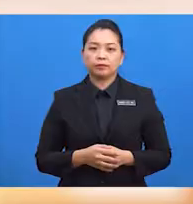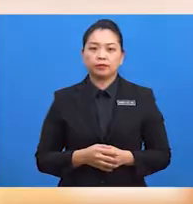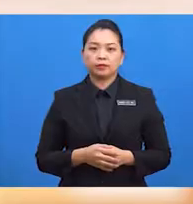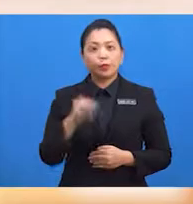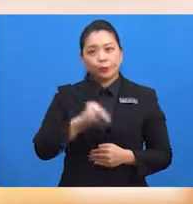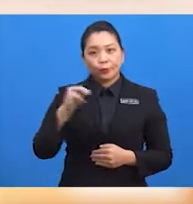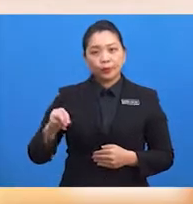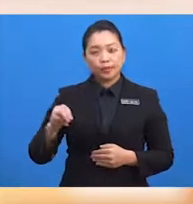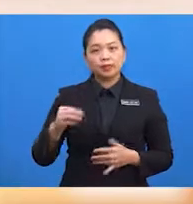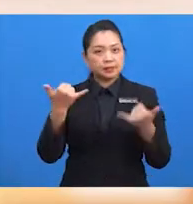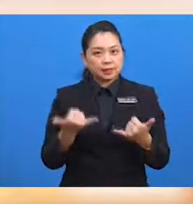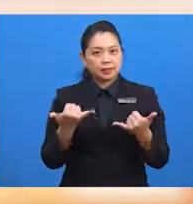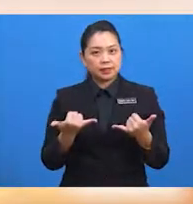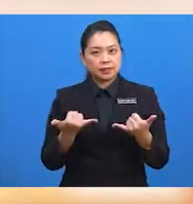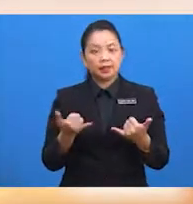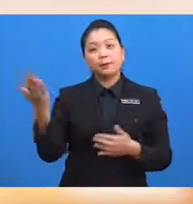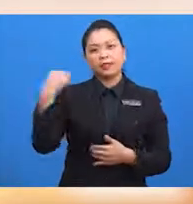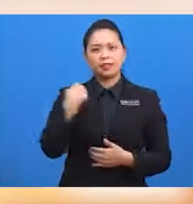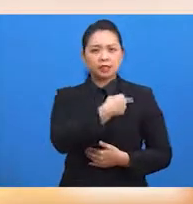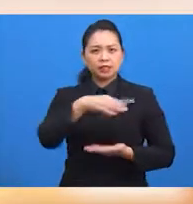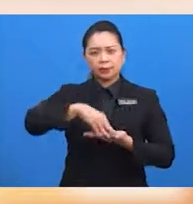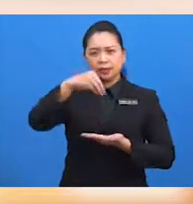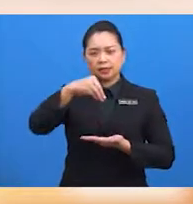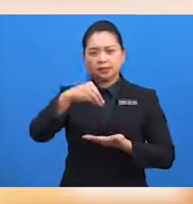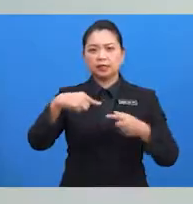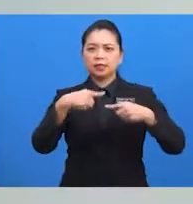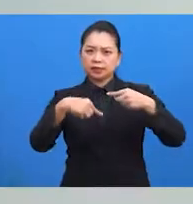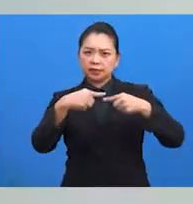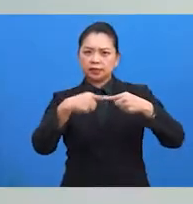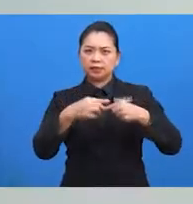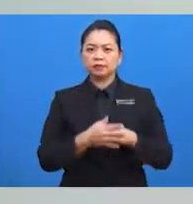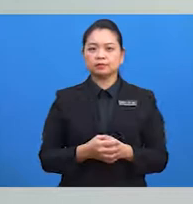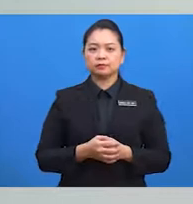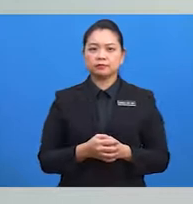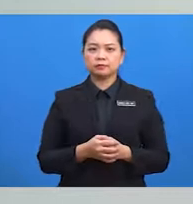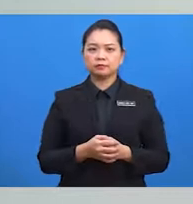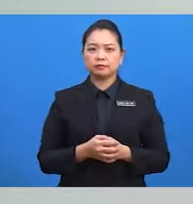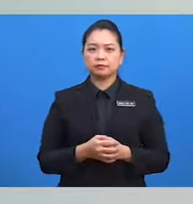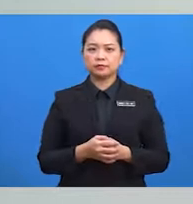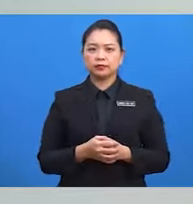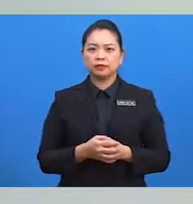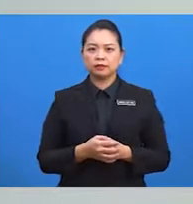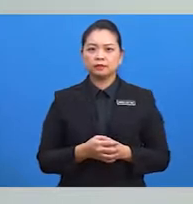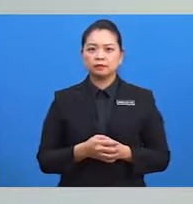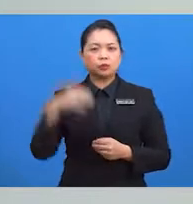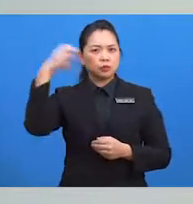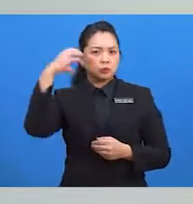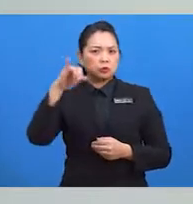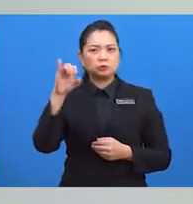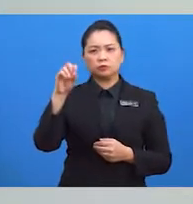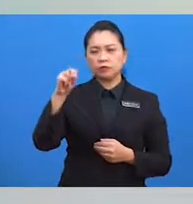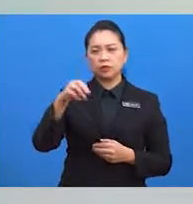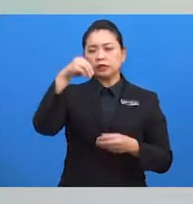murid-murid sekarang Mari kita belajar tentang pengelasan sumber sinaran mengayun